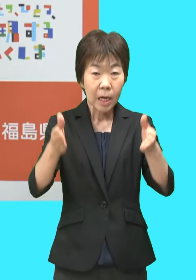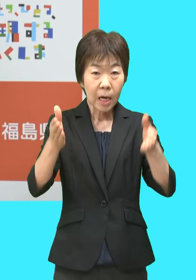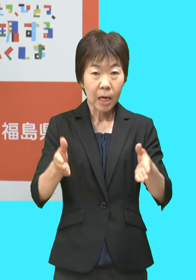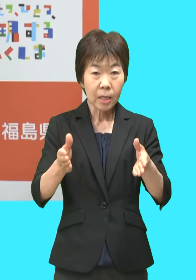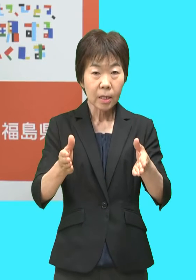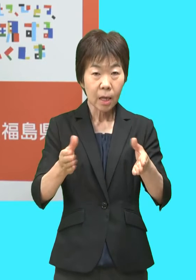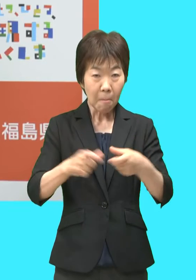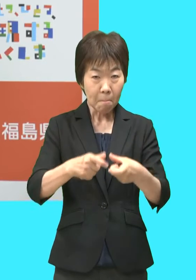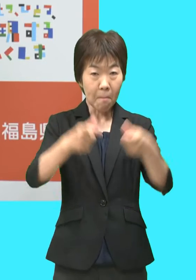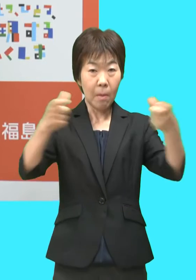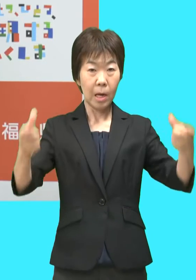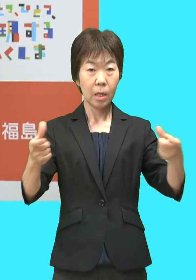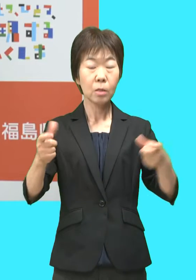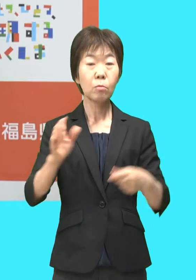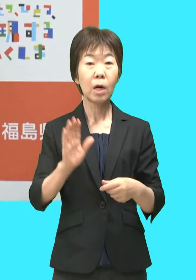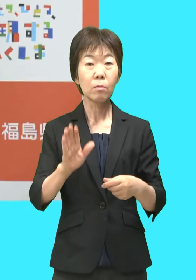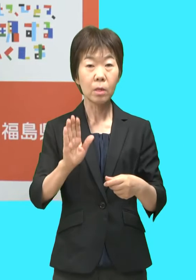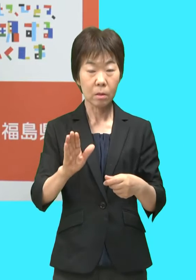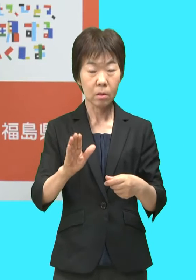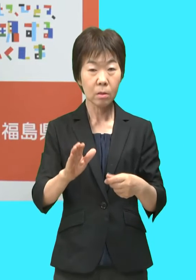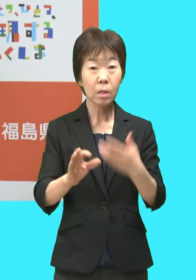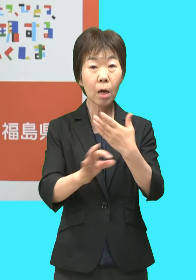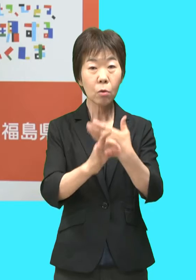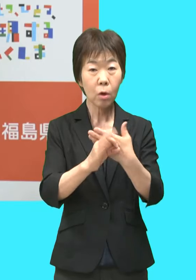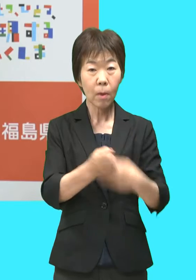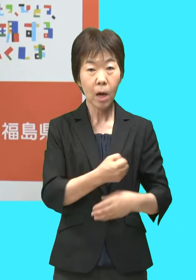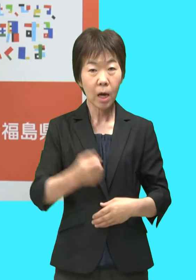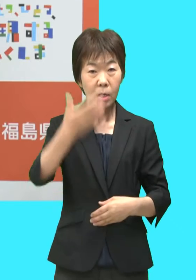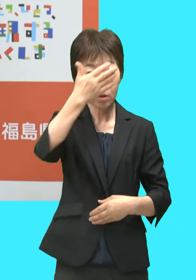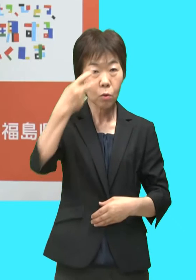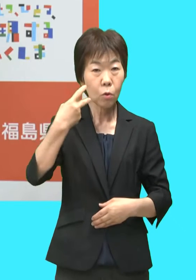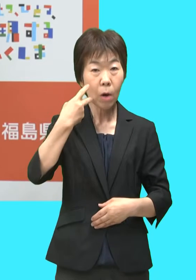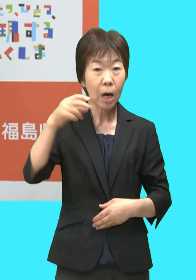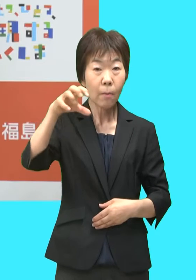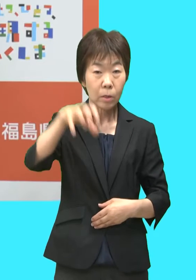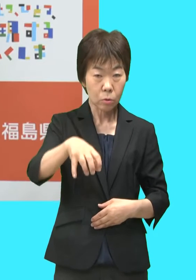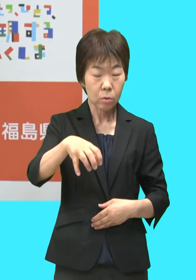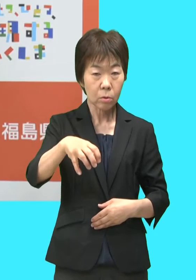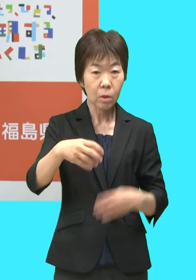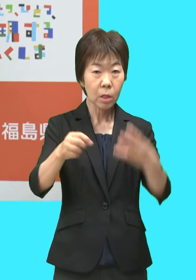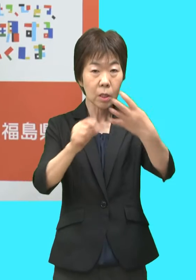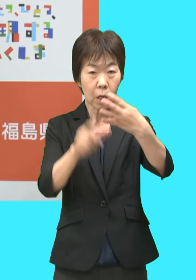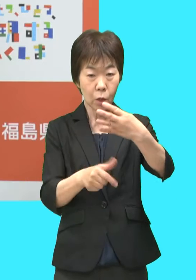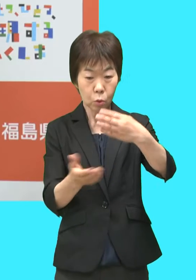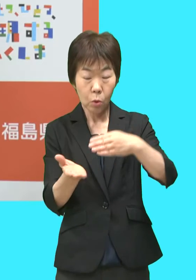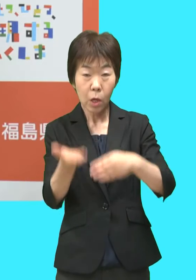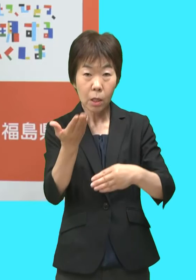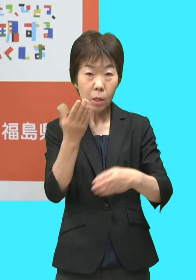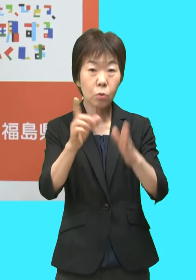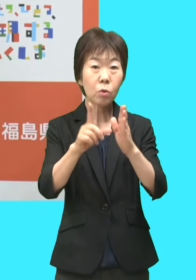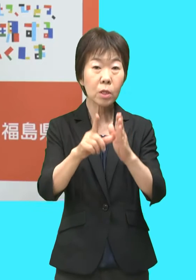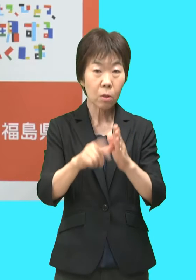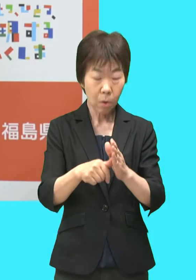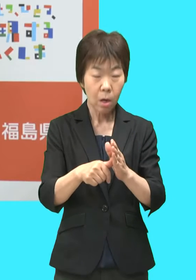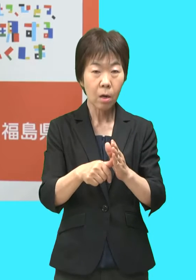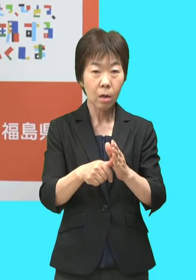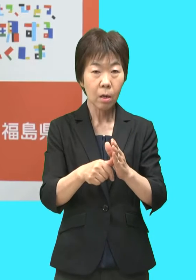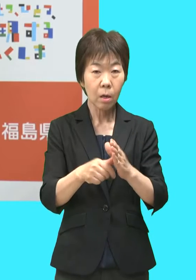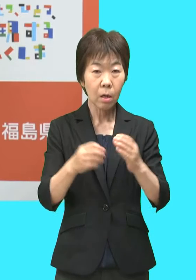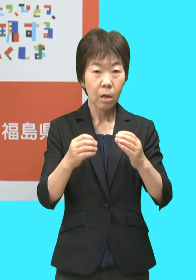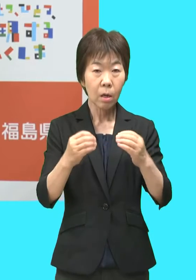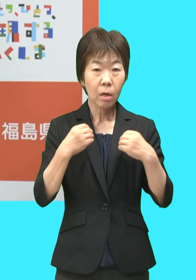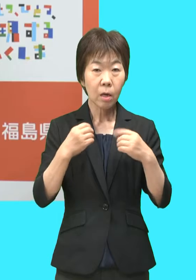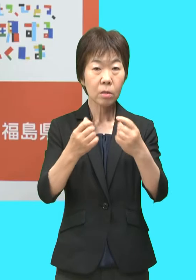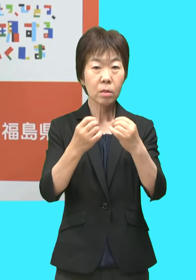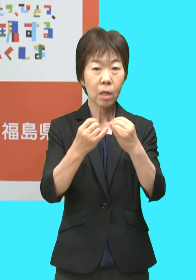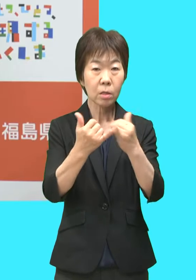がありえます。例えば会津若松市でありますが、4月の前半の段階では感染者0人